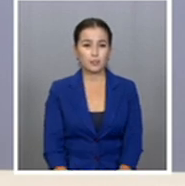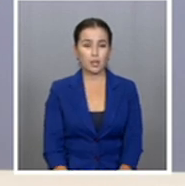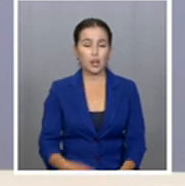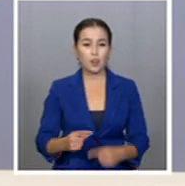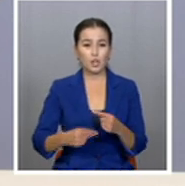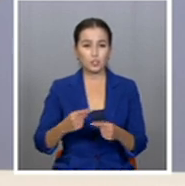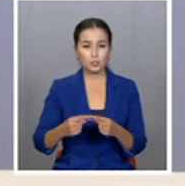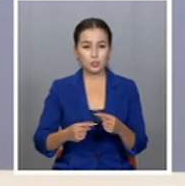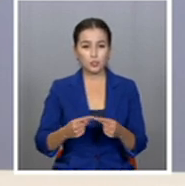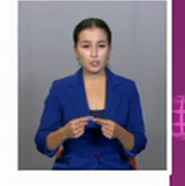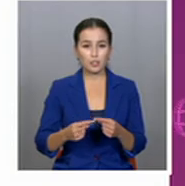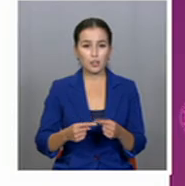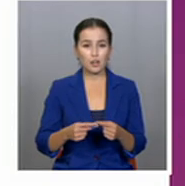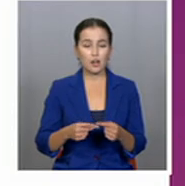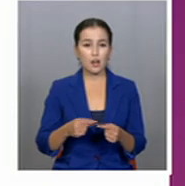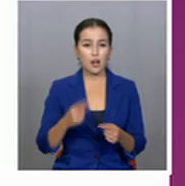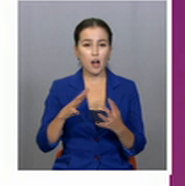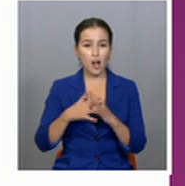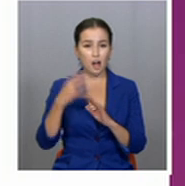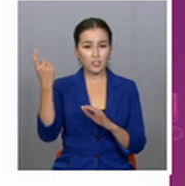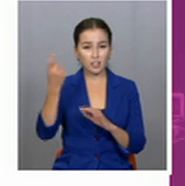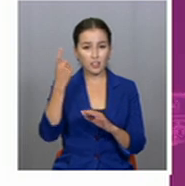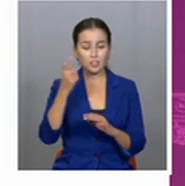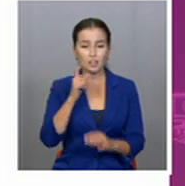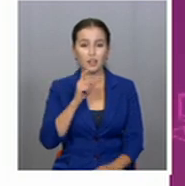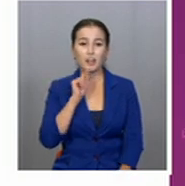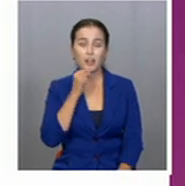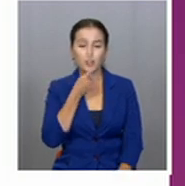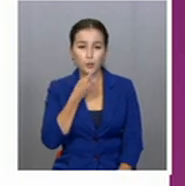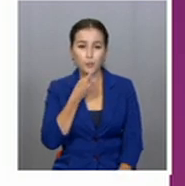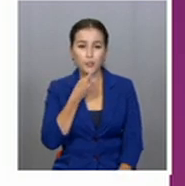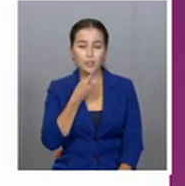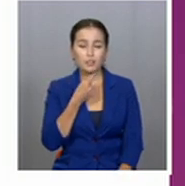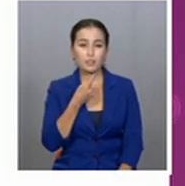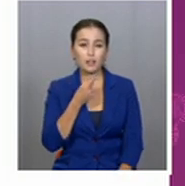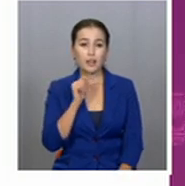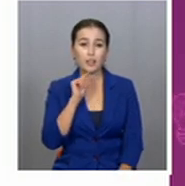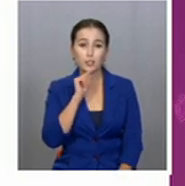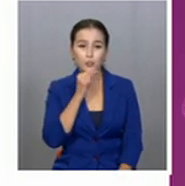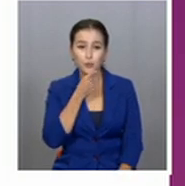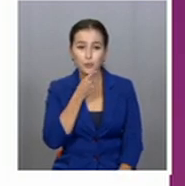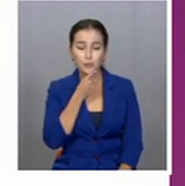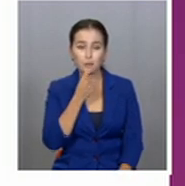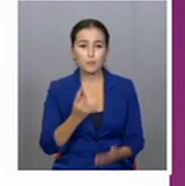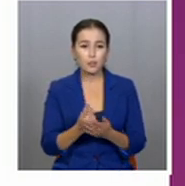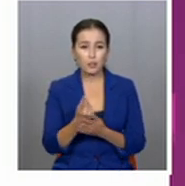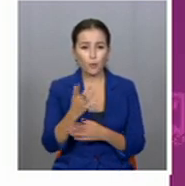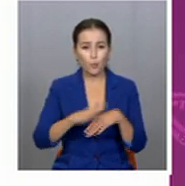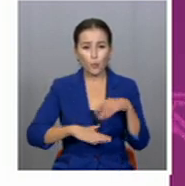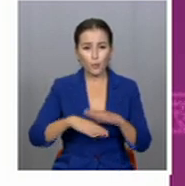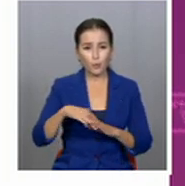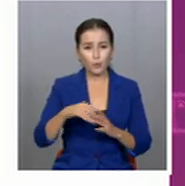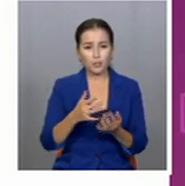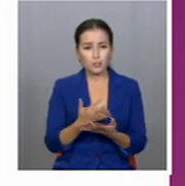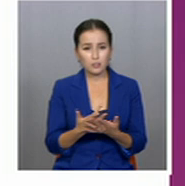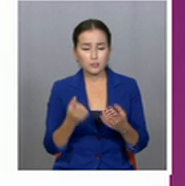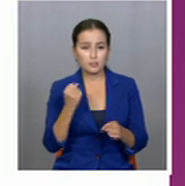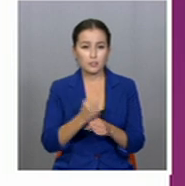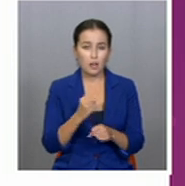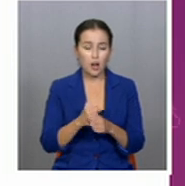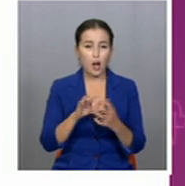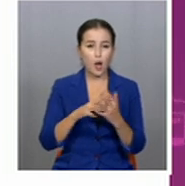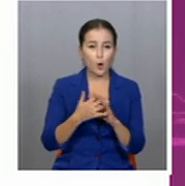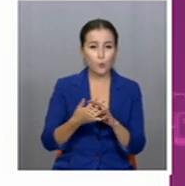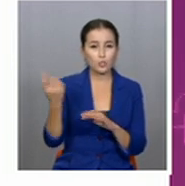Дәстүрлі немесе аграрлық экономика. Экономика алғашқы қолөнер мен ауыл шаруашылығының даму